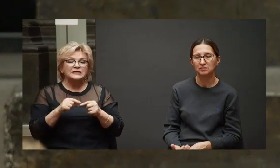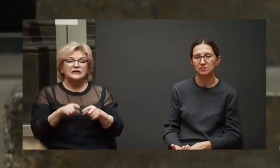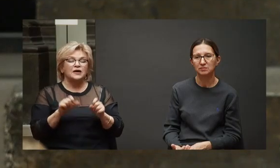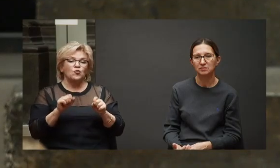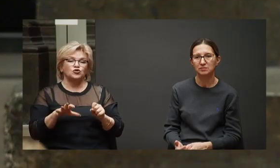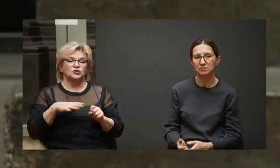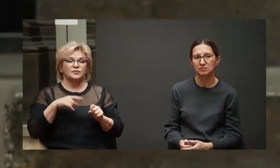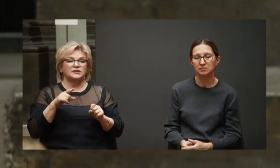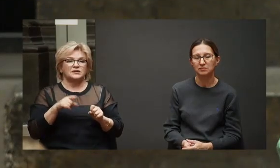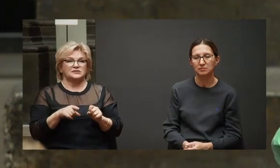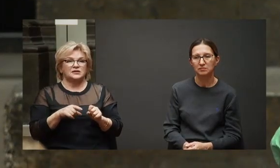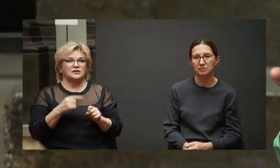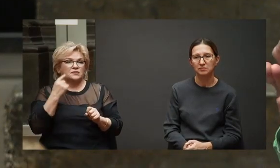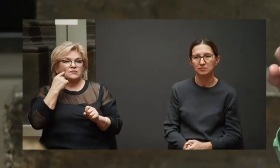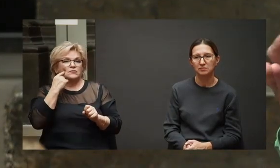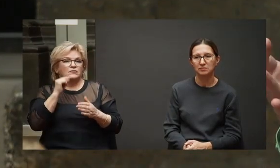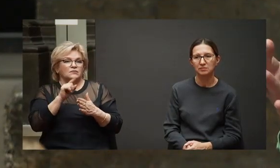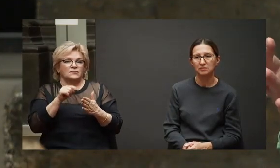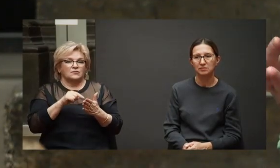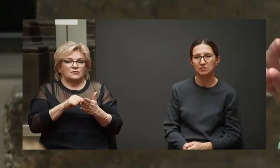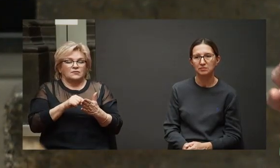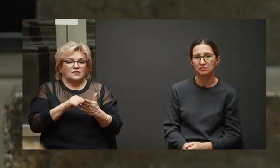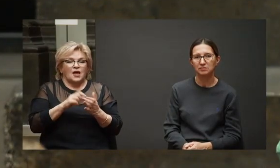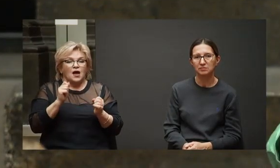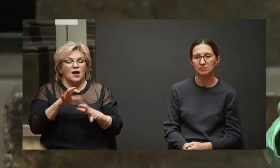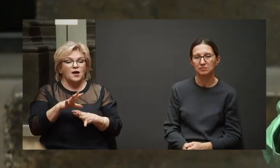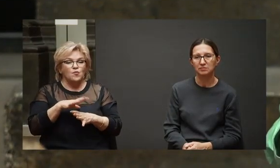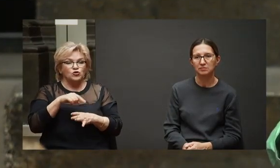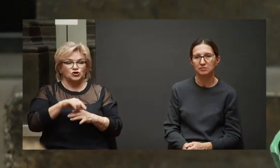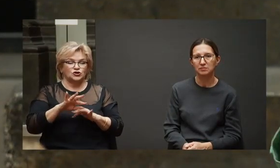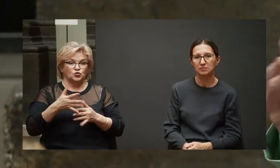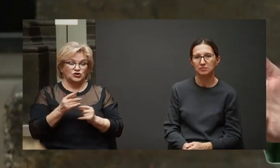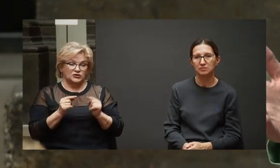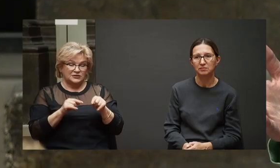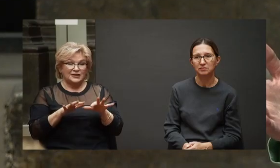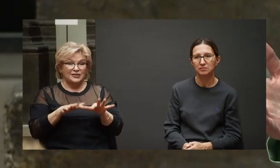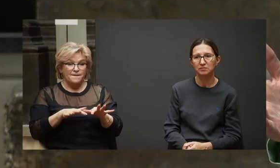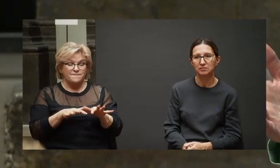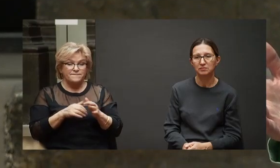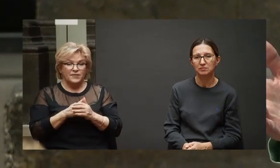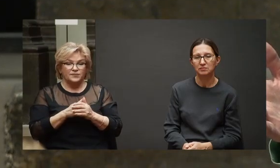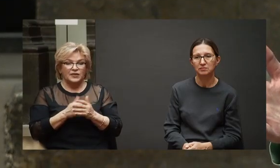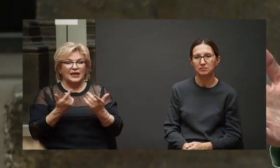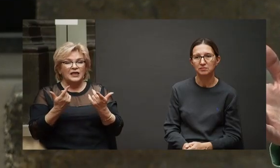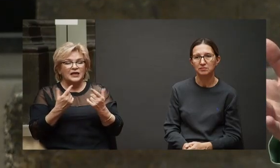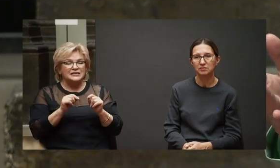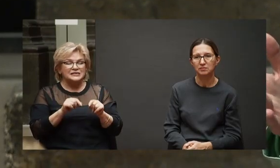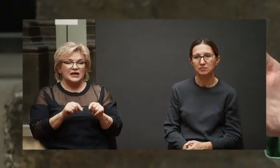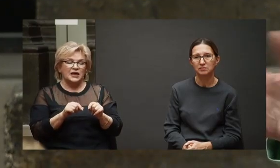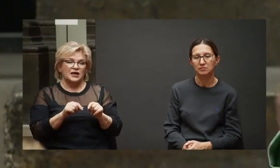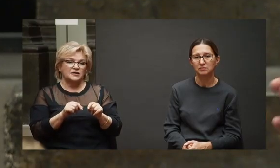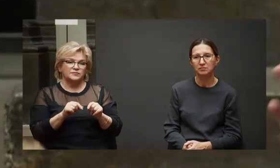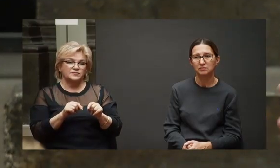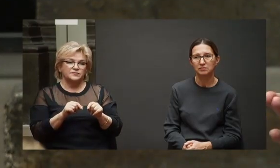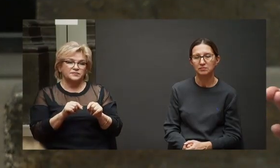может быть загвоздка? Да, загвоздка может случиться там, где